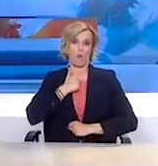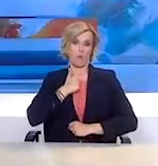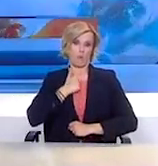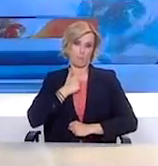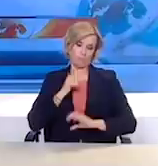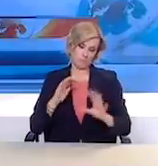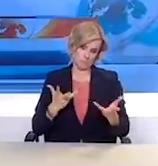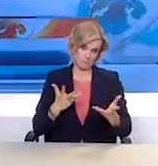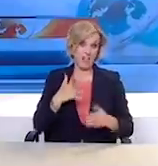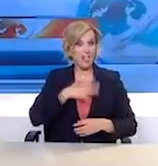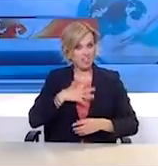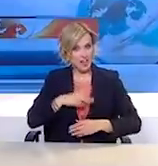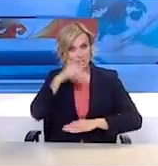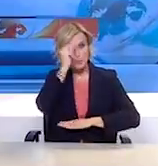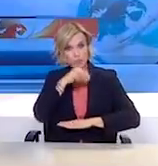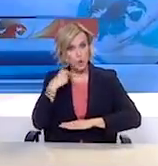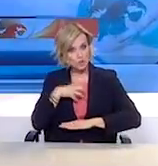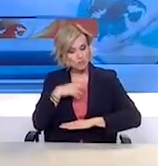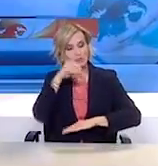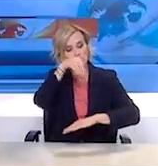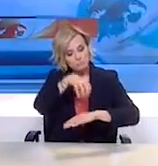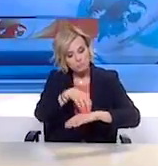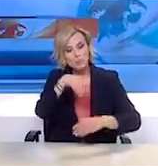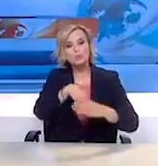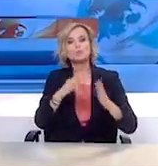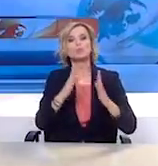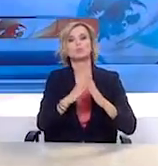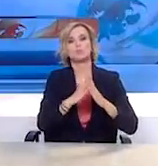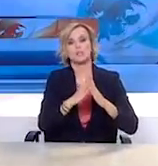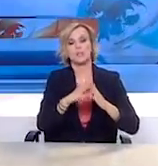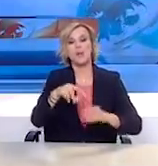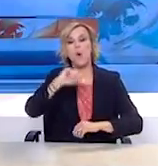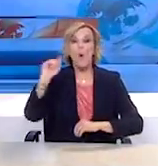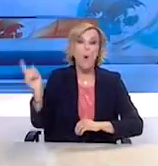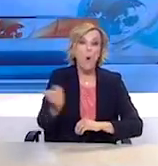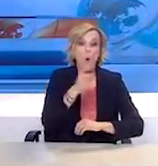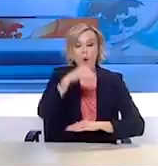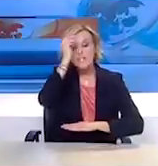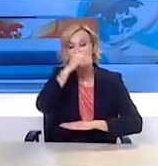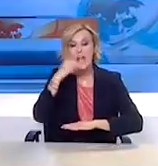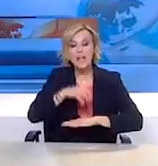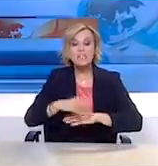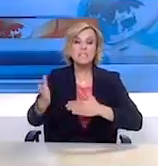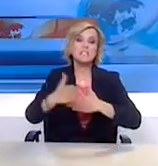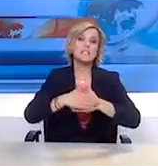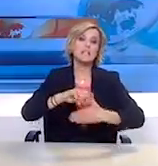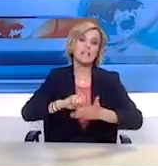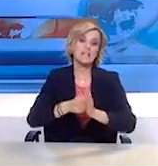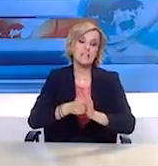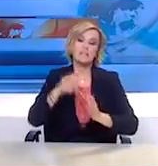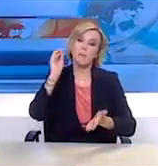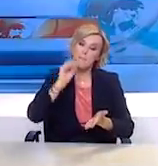κατεξαίρεση λόγους μετακίνησης, άρα οι εκκλησίες είναι κλειστές για το κοινό. Είναι μια θυσία που πρέπει να κάνουμε για το κοινό καλό αυτή τη